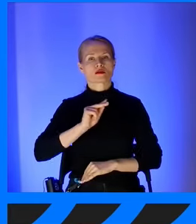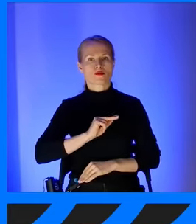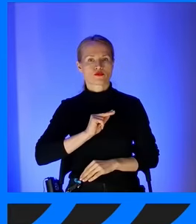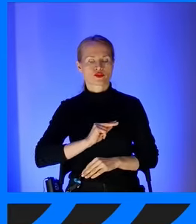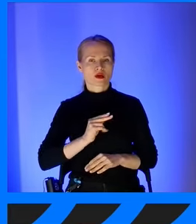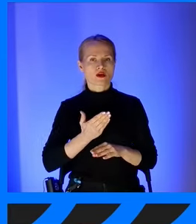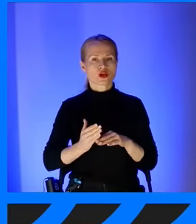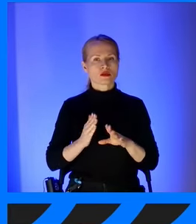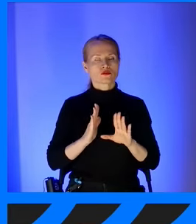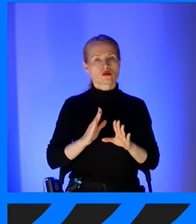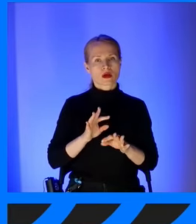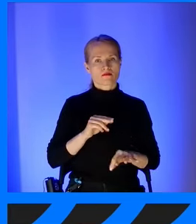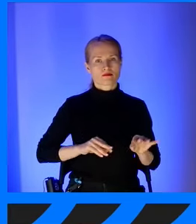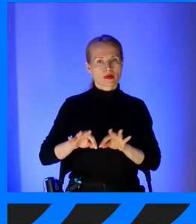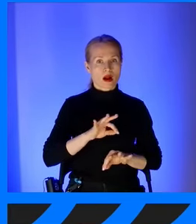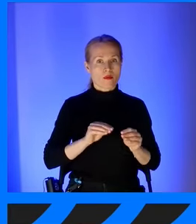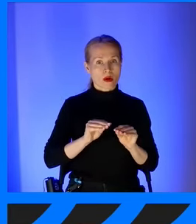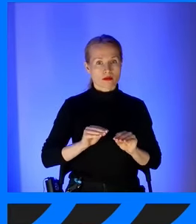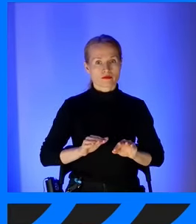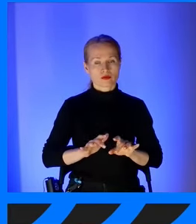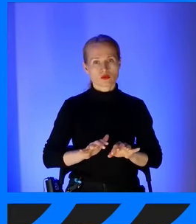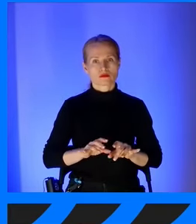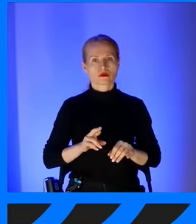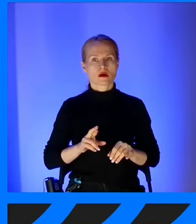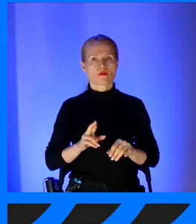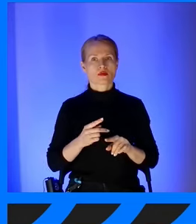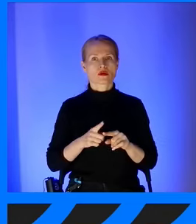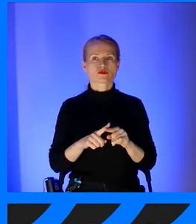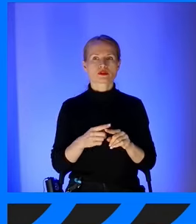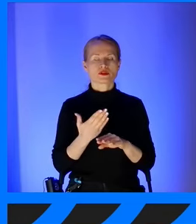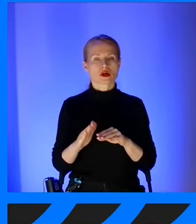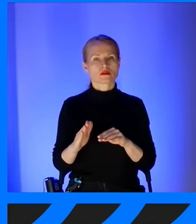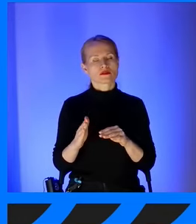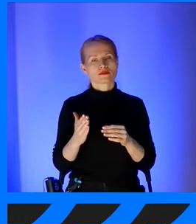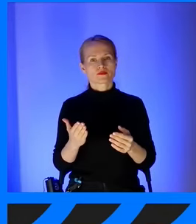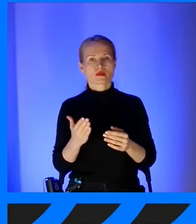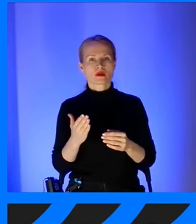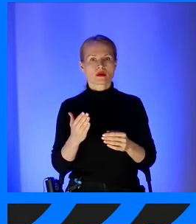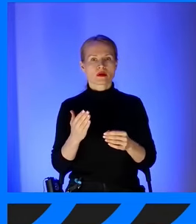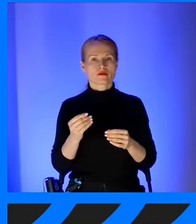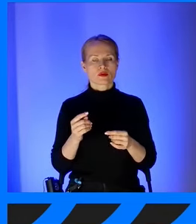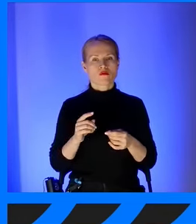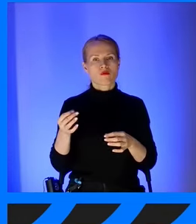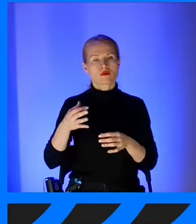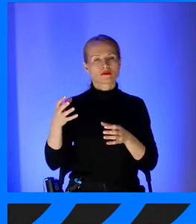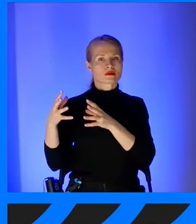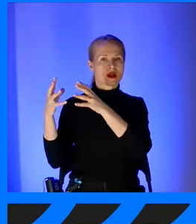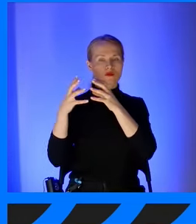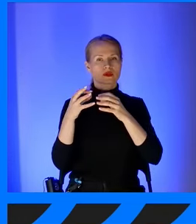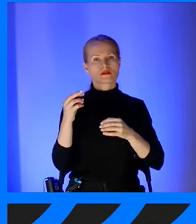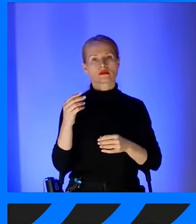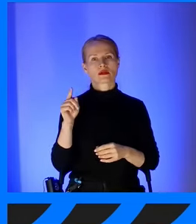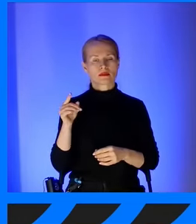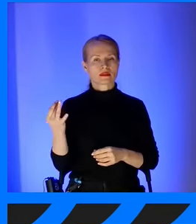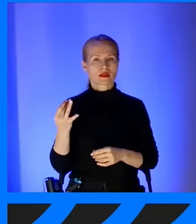там в том числе в области а там такого Cloud native интересно пользоваться нашим опытом